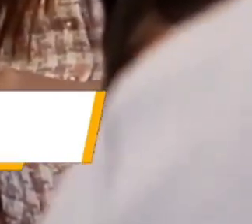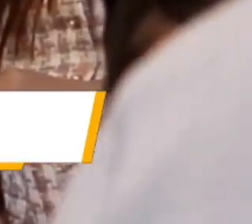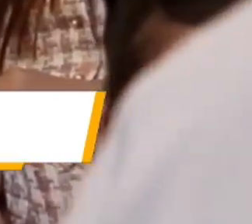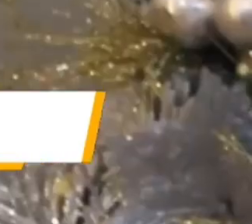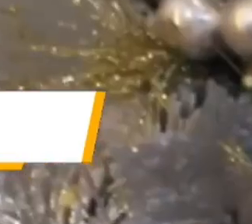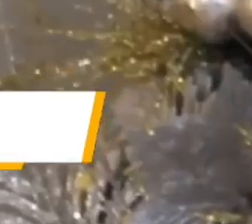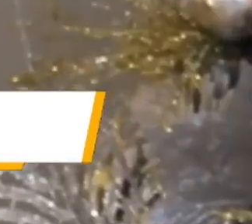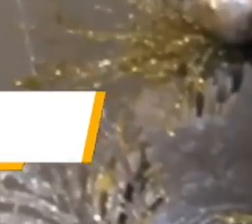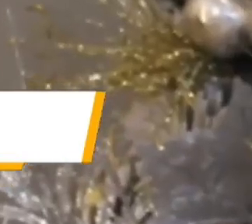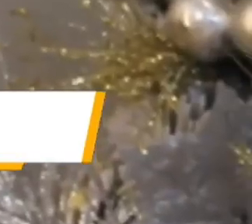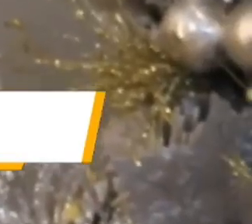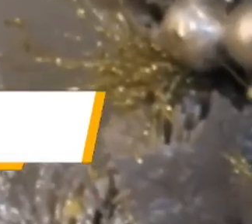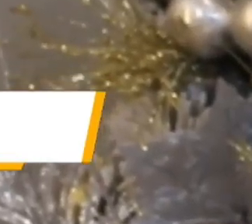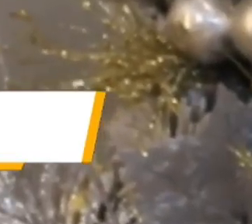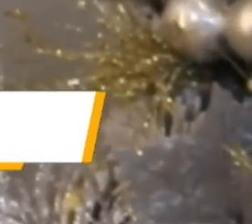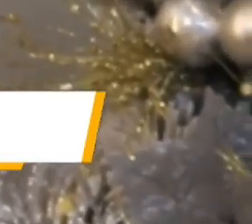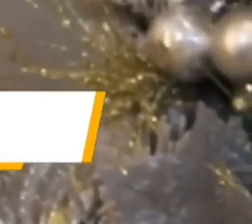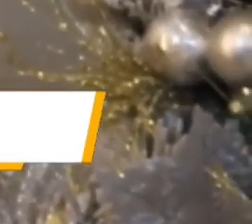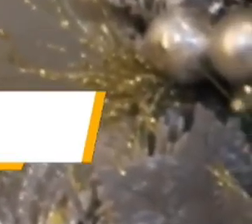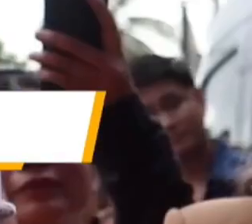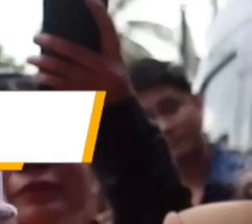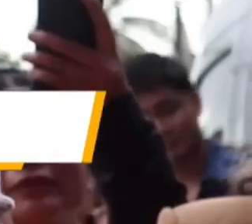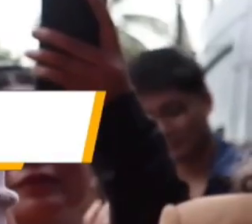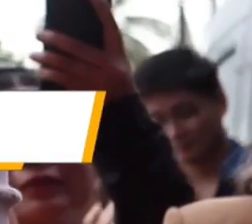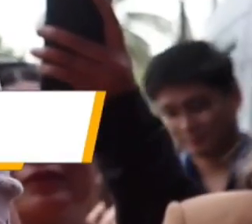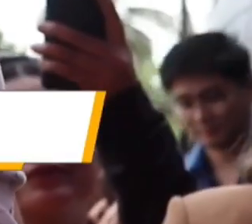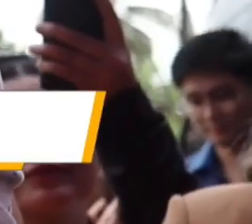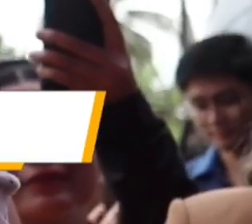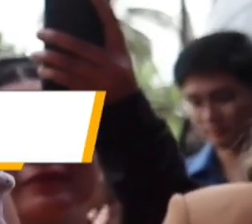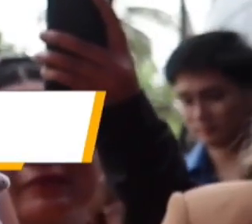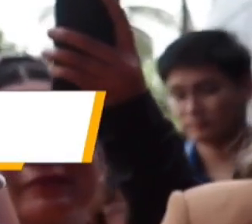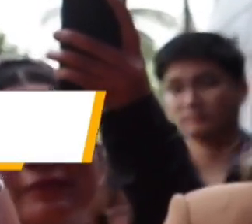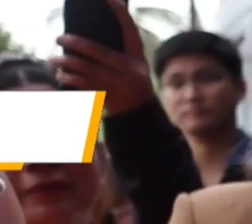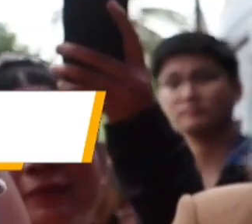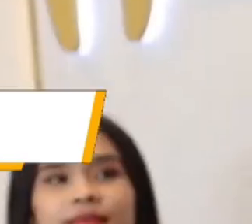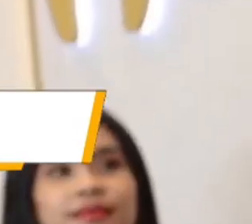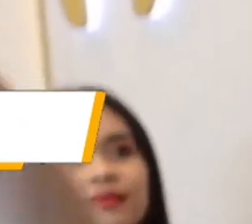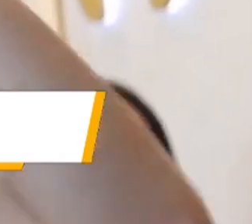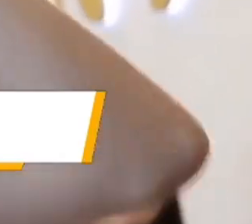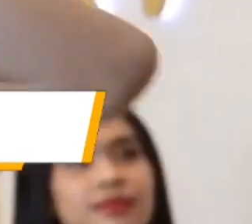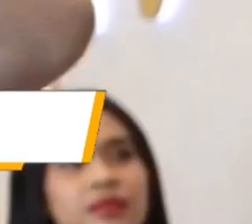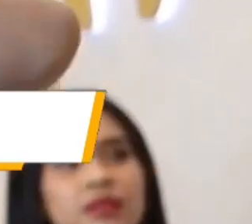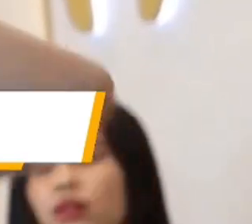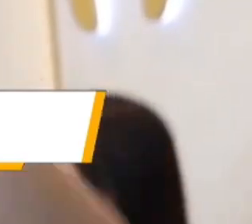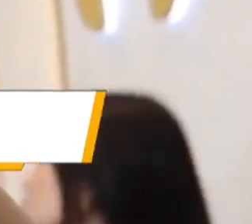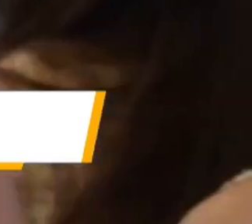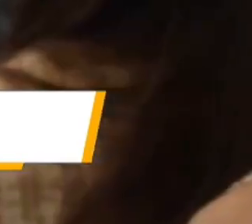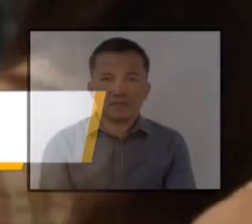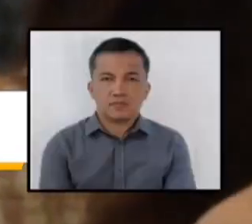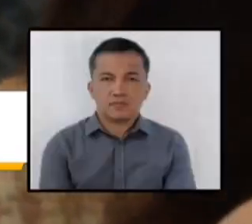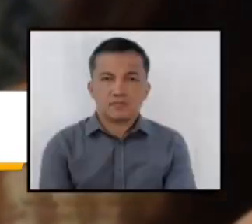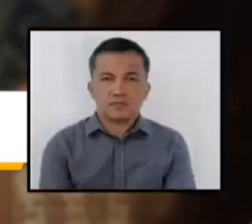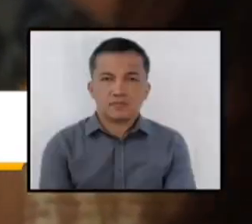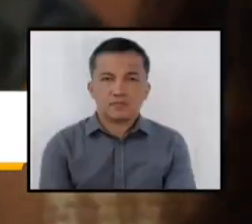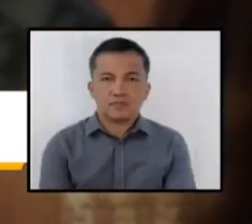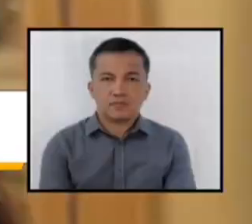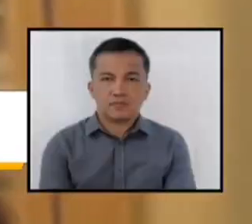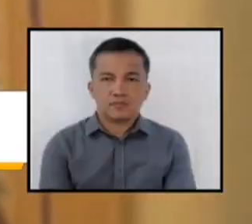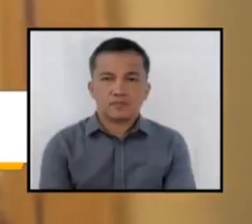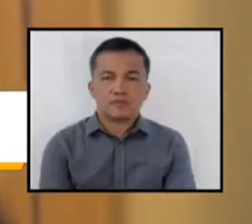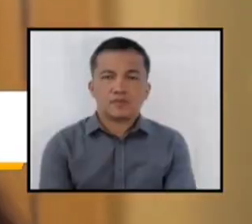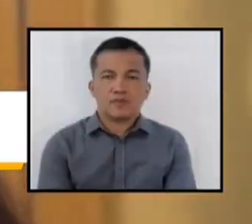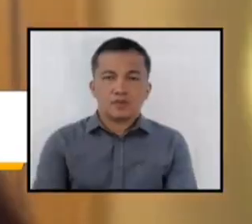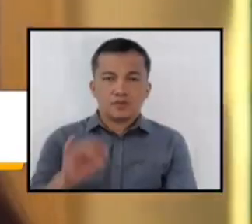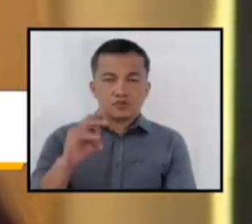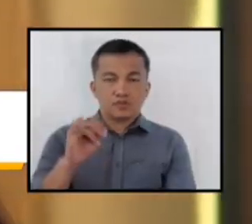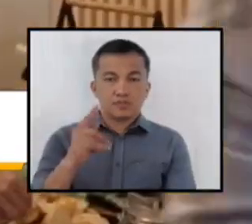sa mga dumalo dito upang magbigay ng suporta ay sina Marco Gumabao, Diana Meneses, Joross Gamboa